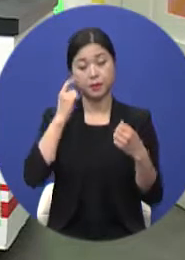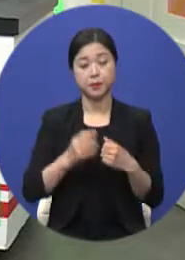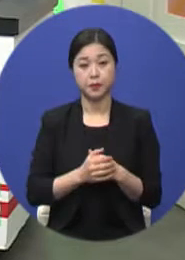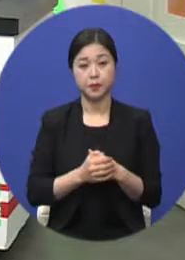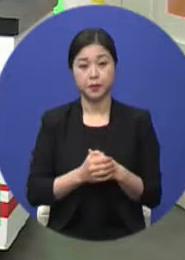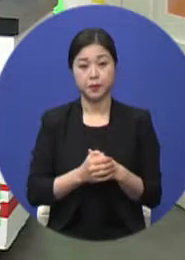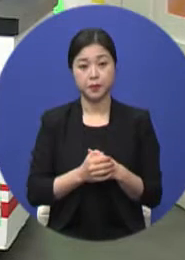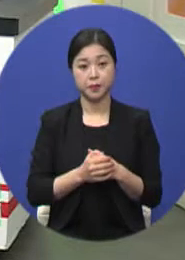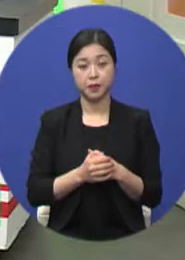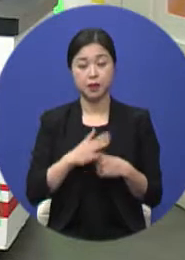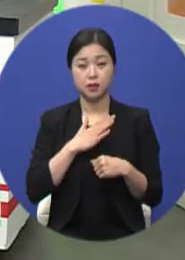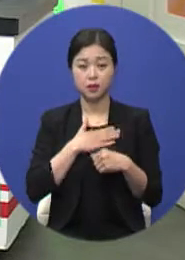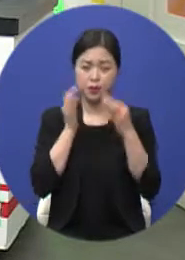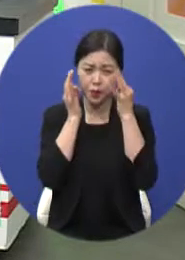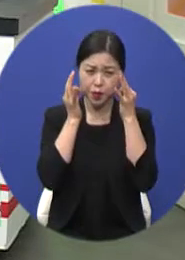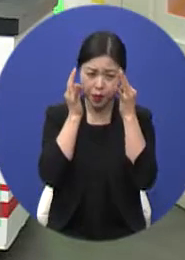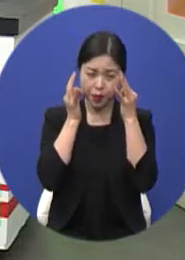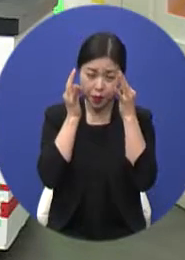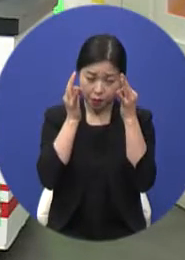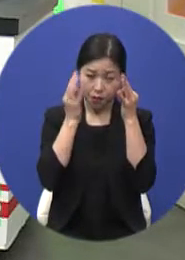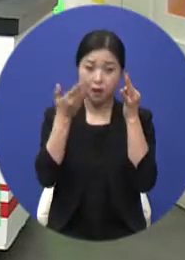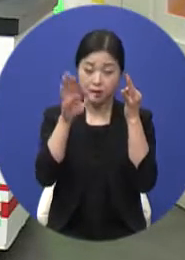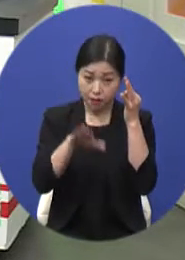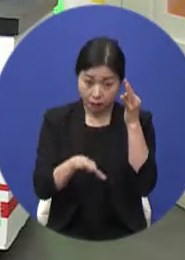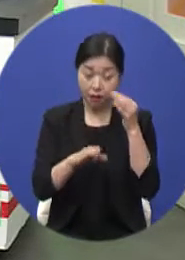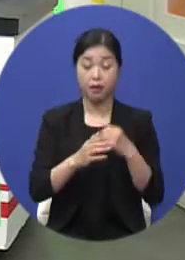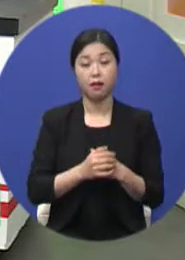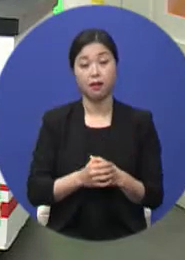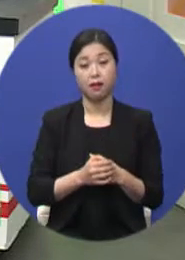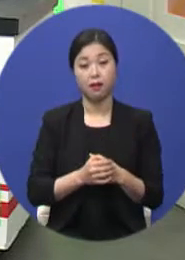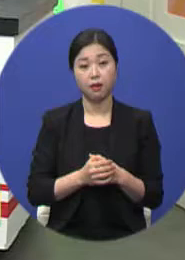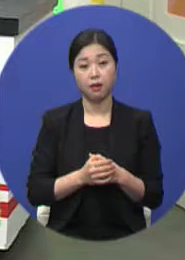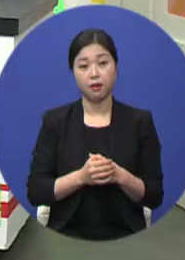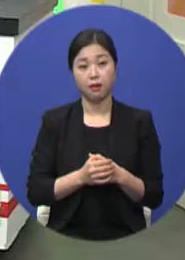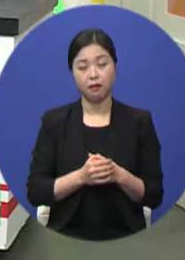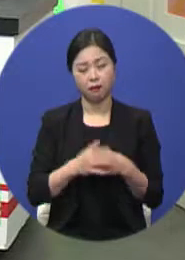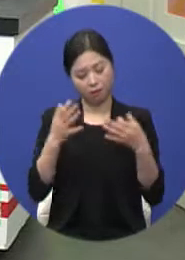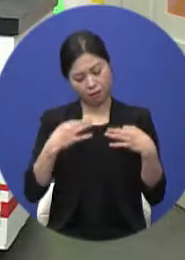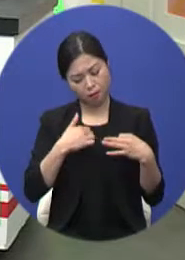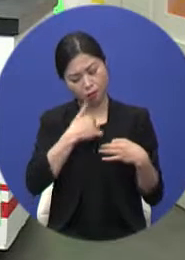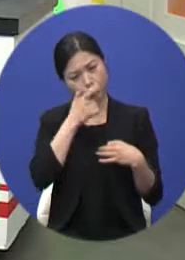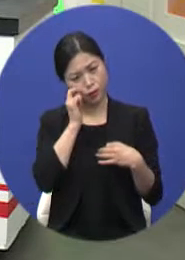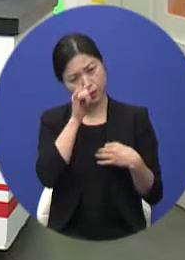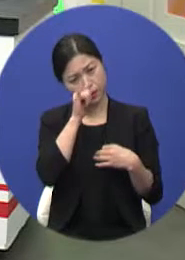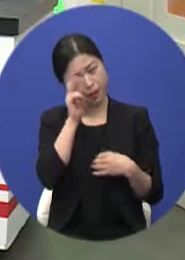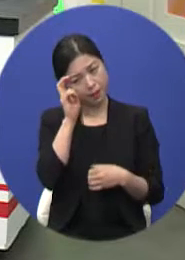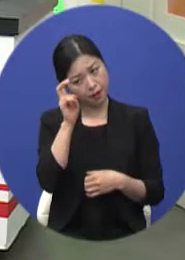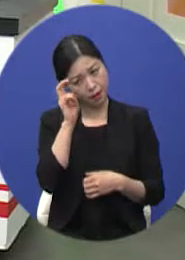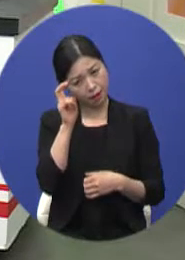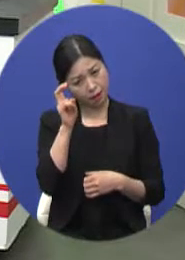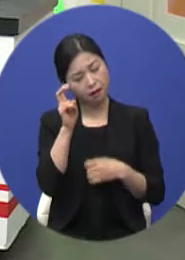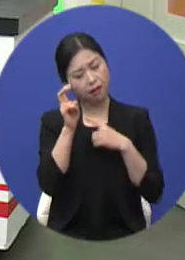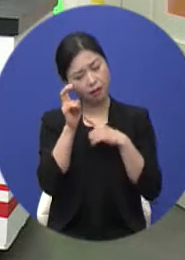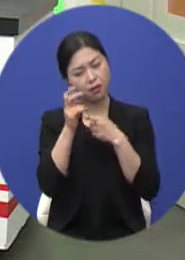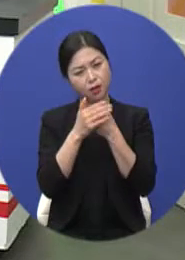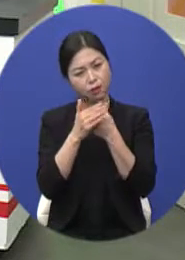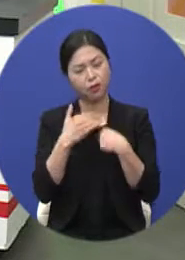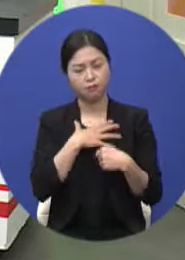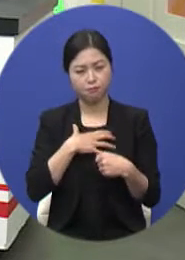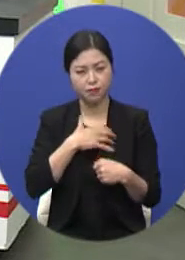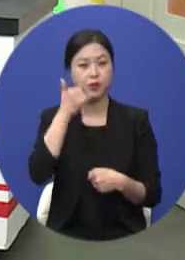저는 나름대로 좀 최선을 다하고 있다고 생각을 하는데 그래도 좀 부족한 게 있는가 싶어서 좀 전화를 좀 드리게